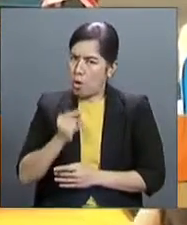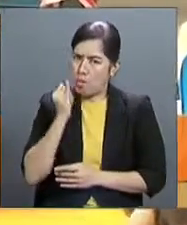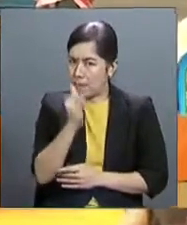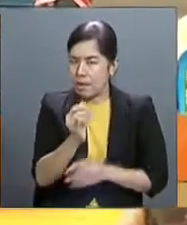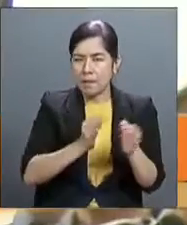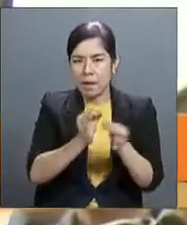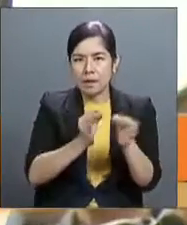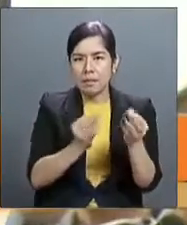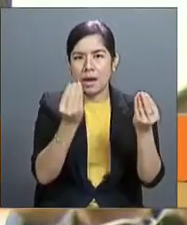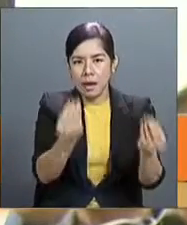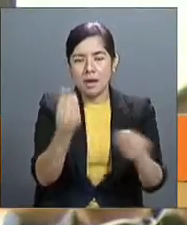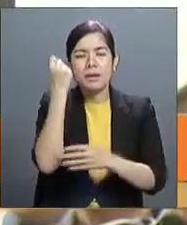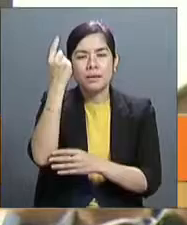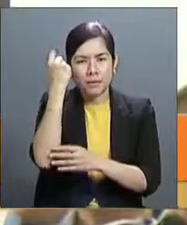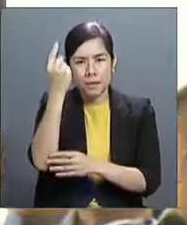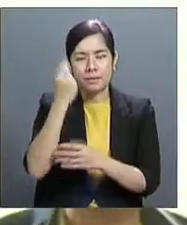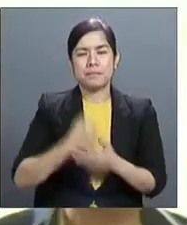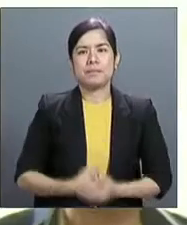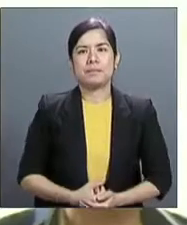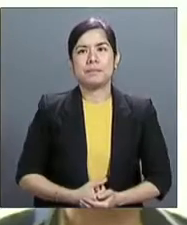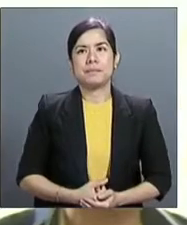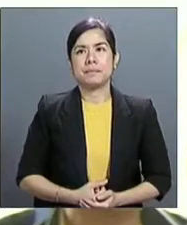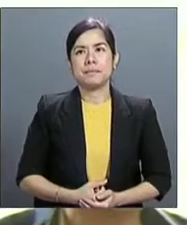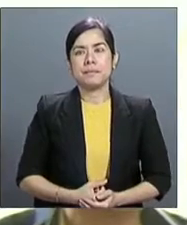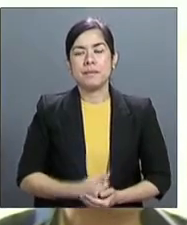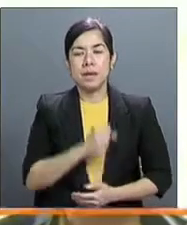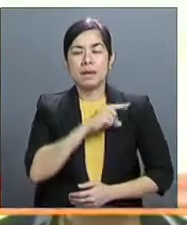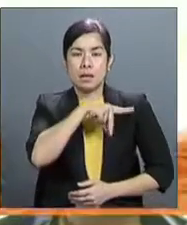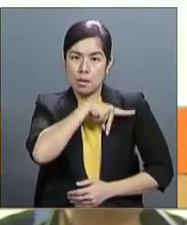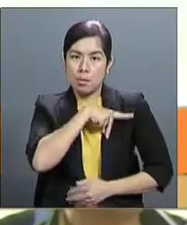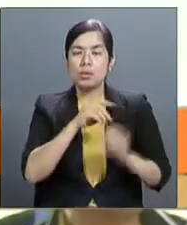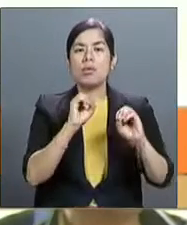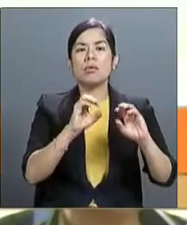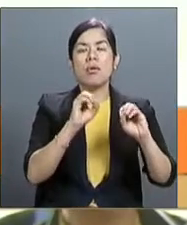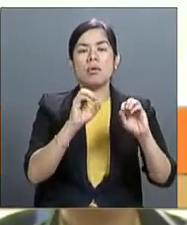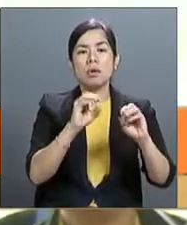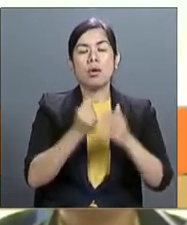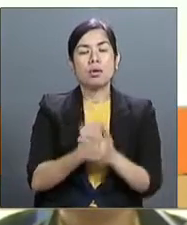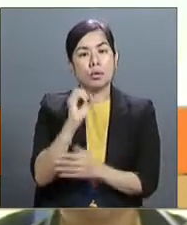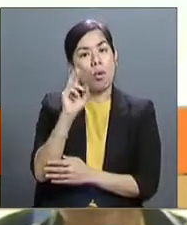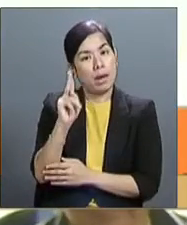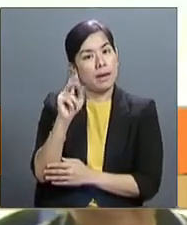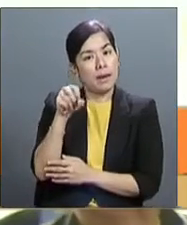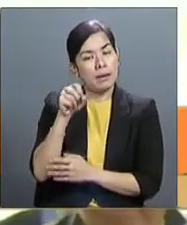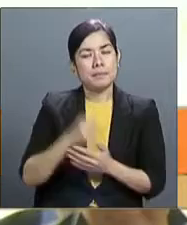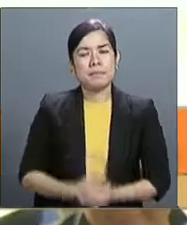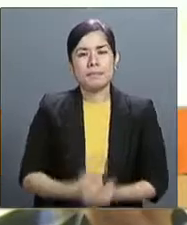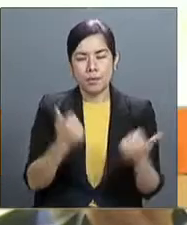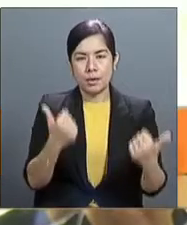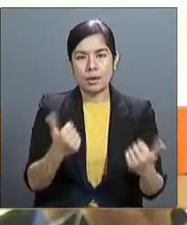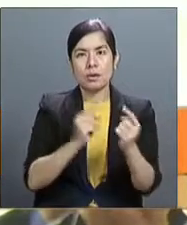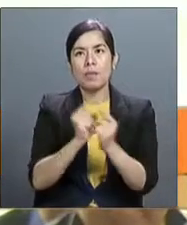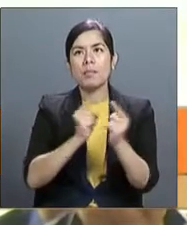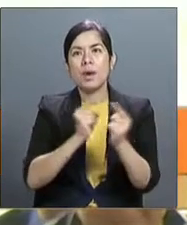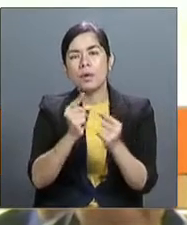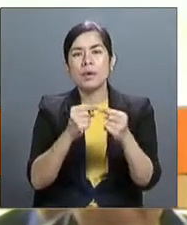เข้าใจค ่ ะ นี่คือศาสนาพุทธนะสอนไว้โอเคนะวันนี้ก็มาคุยเพียง